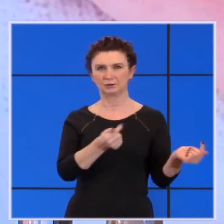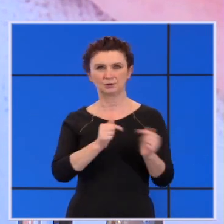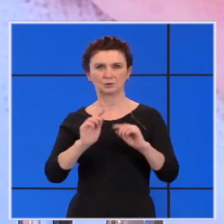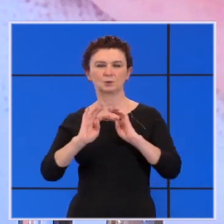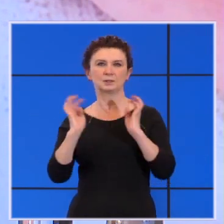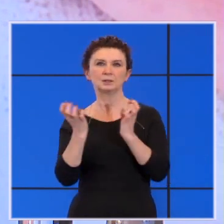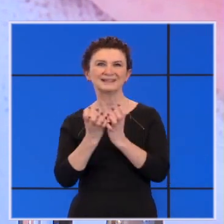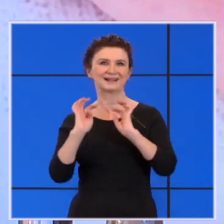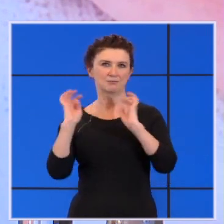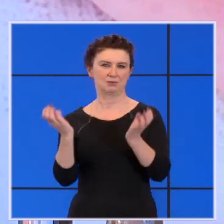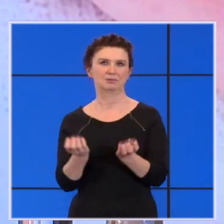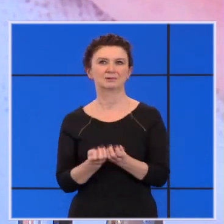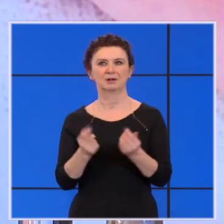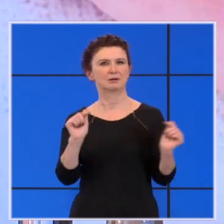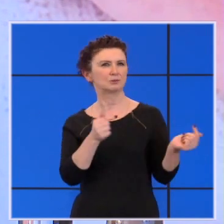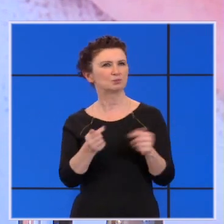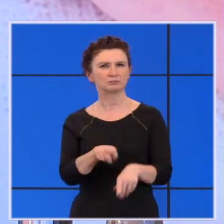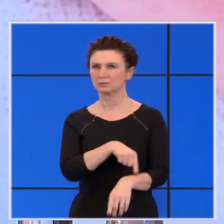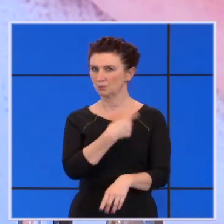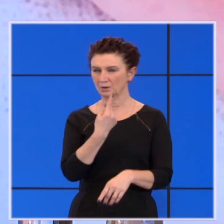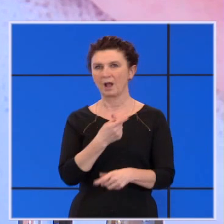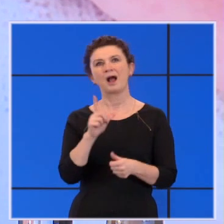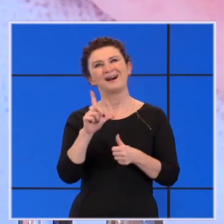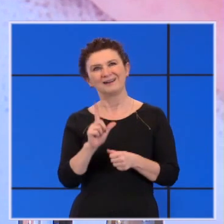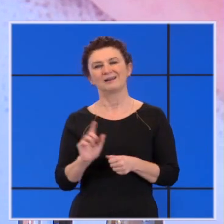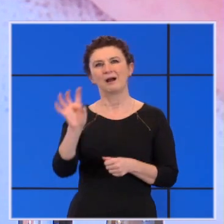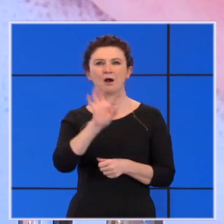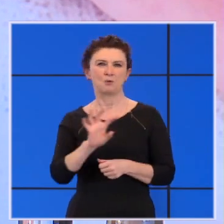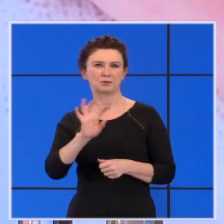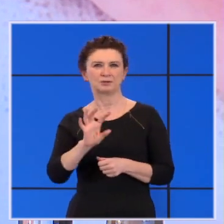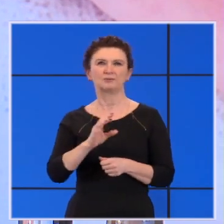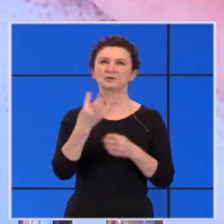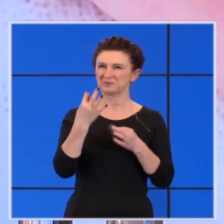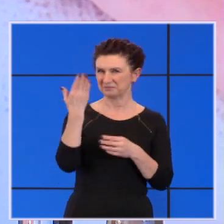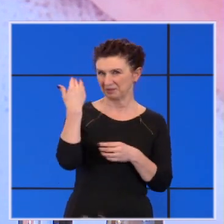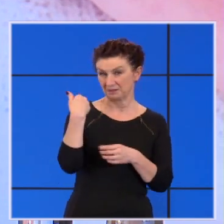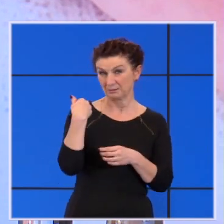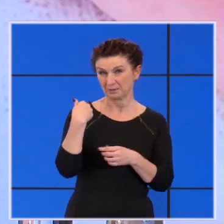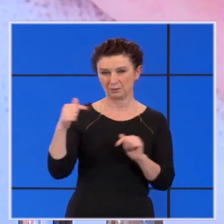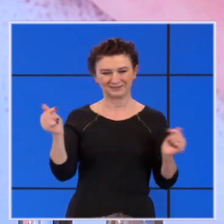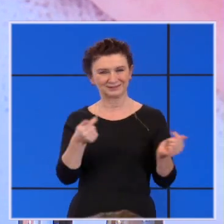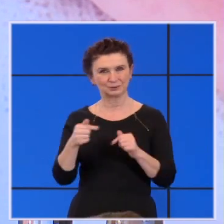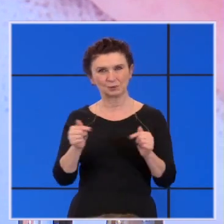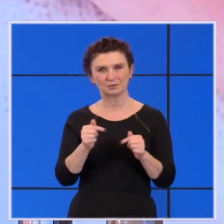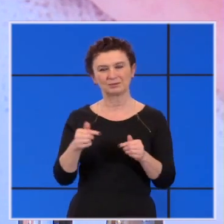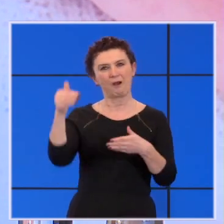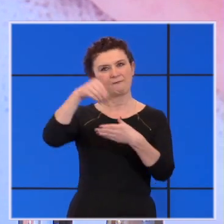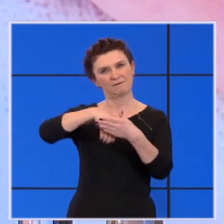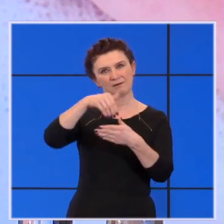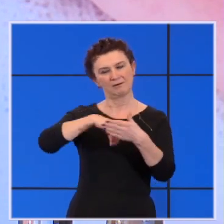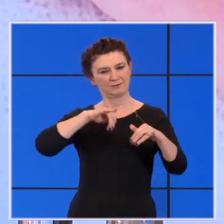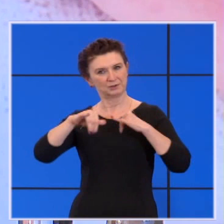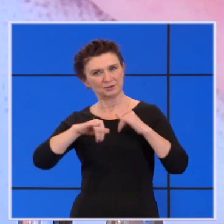ale obserwując to, co się działo do tej pory i tą dyskusję nad tą ustawą wewnątrz rządu, jestem optymistą co